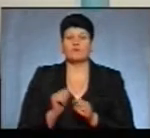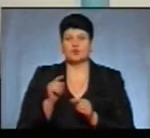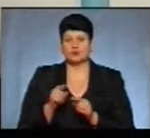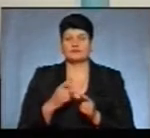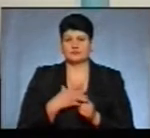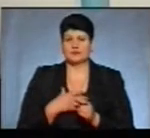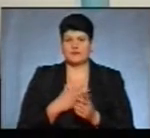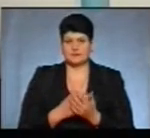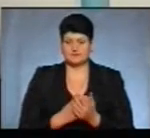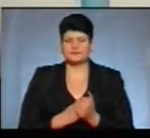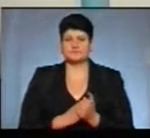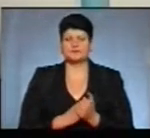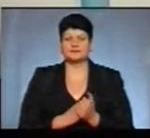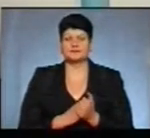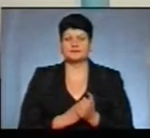суттєве.